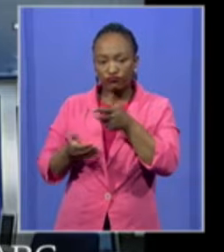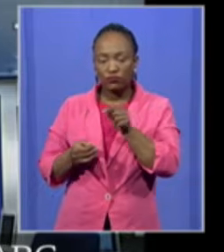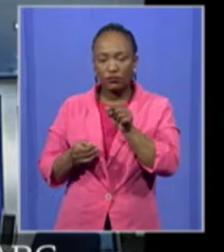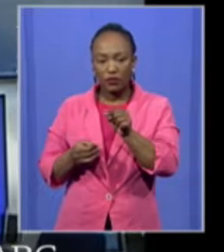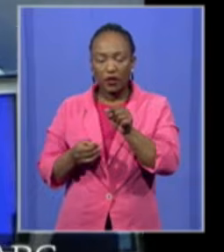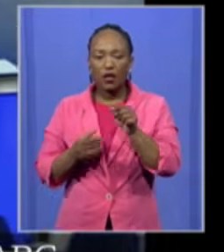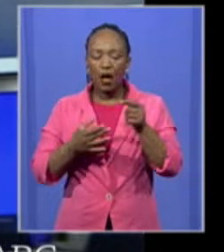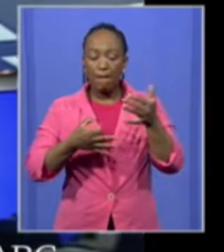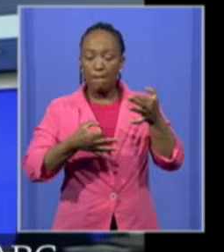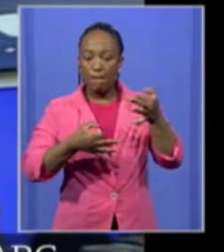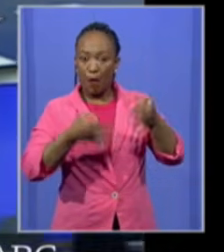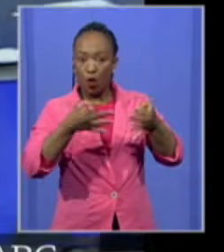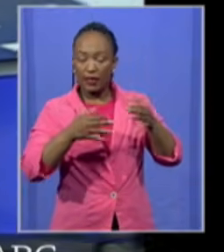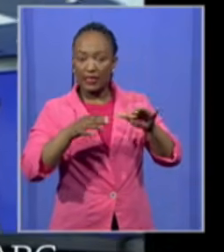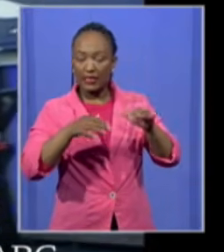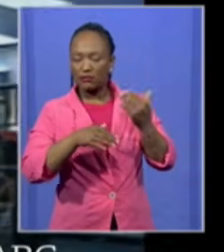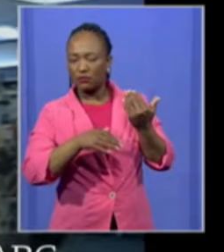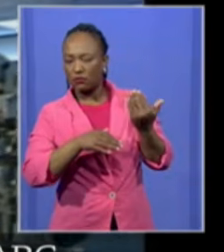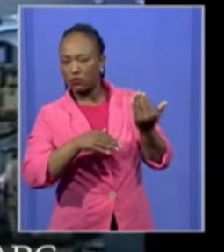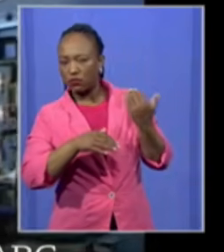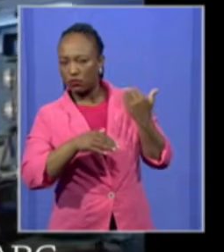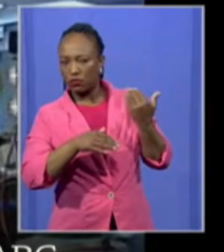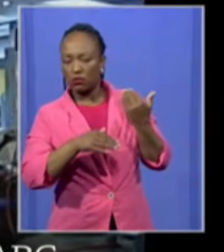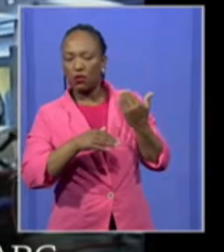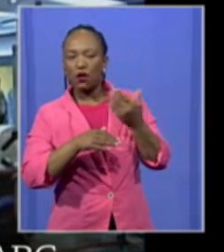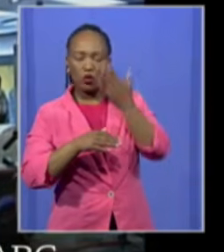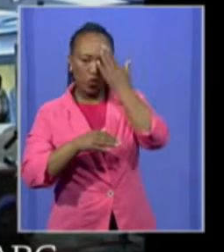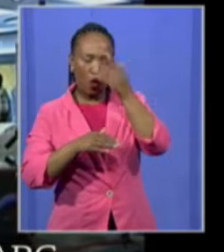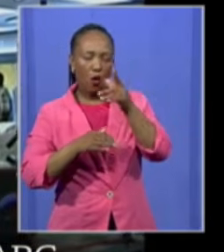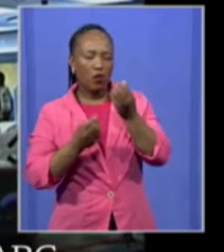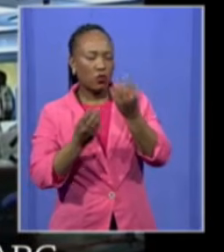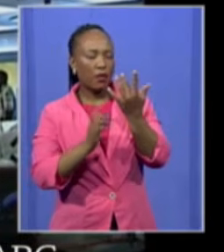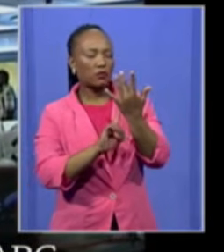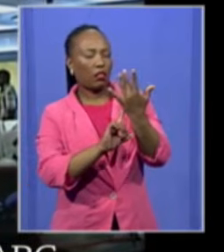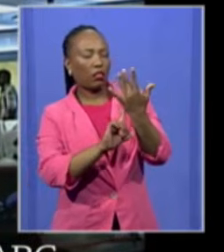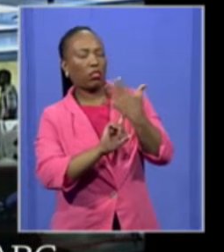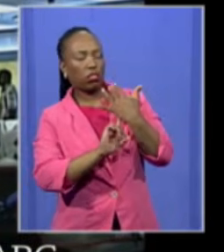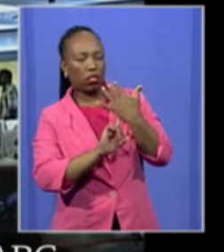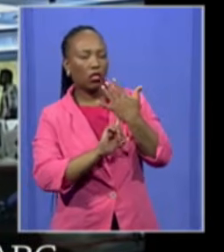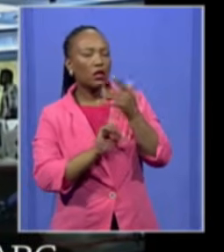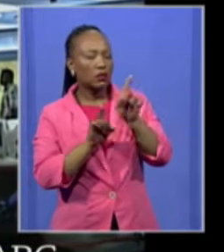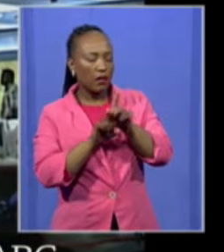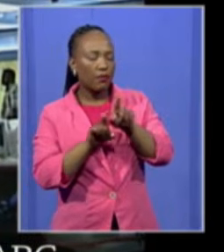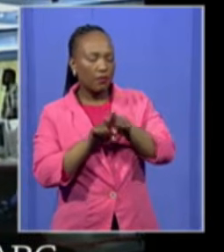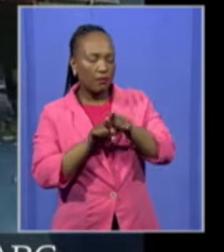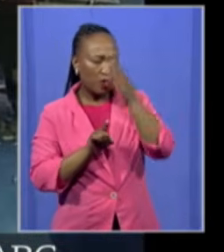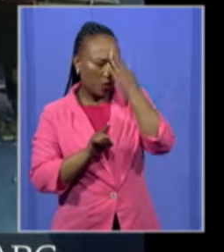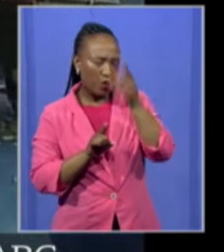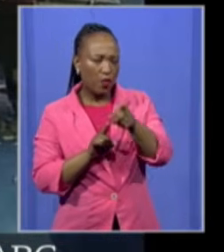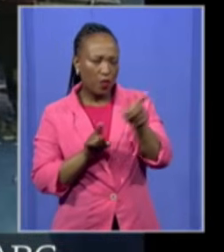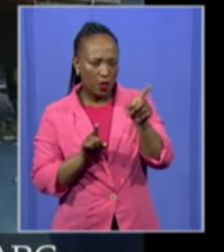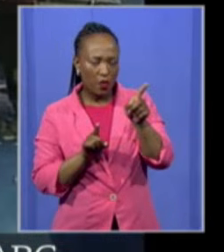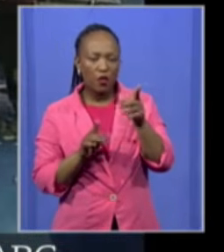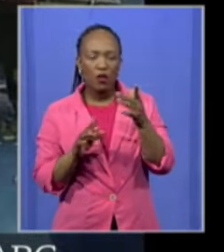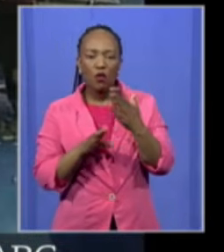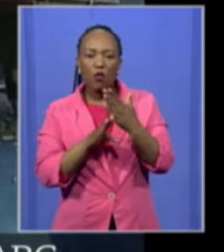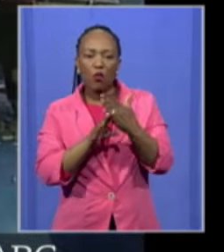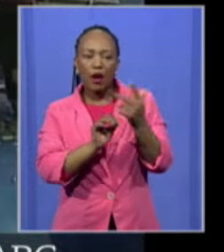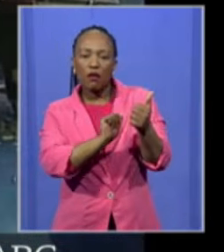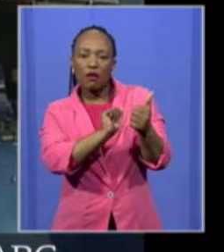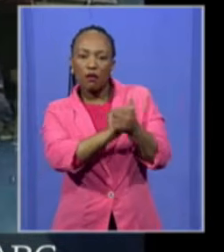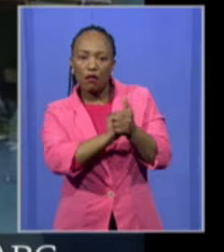dipolotiki tsa nako eo e ne le tsa kgatello jwalo ka o tseba ho no batla ho le thatanyana holo ha ne re sebedisana le baneng ba re